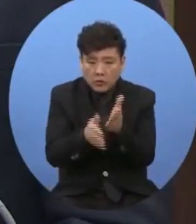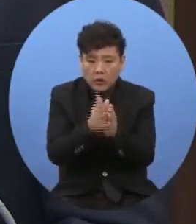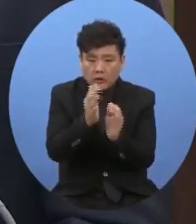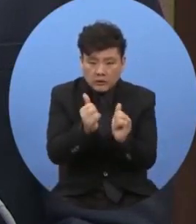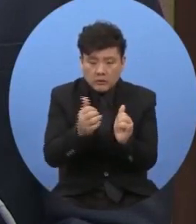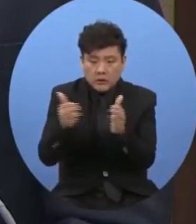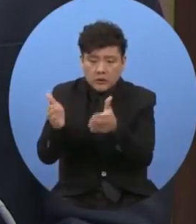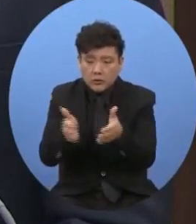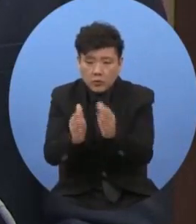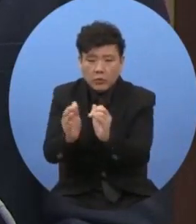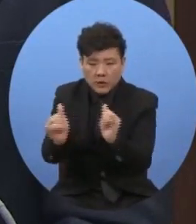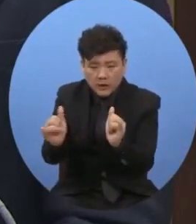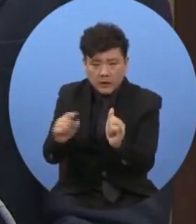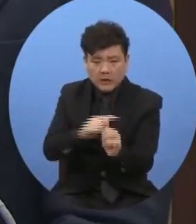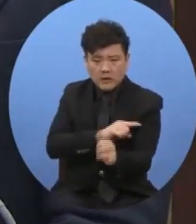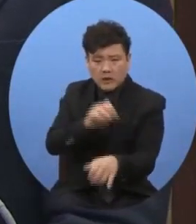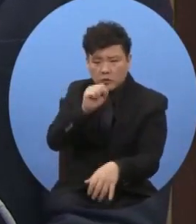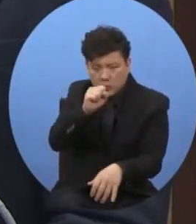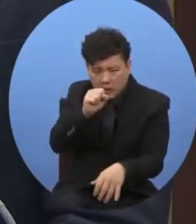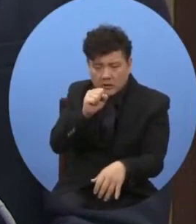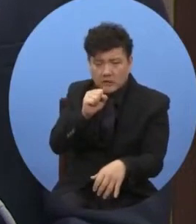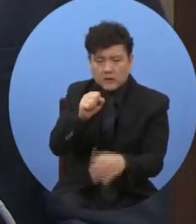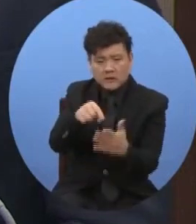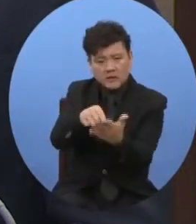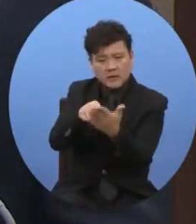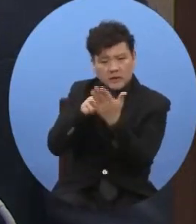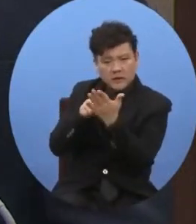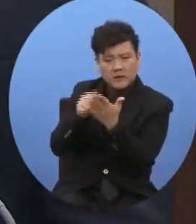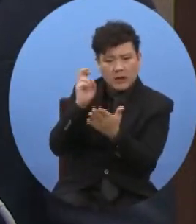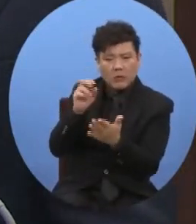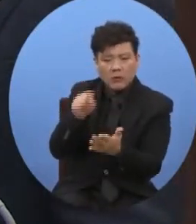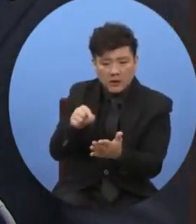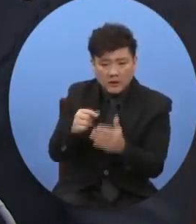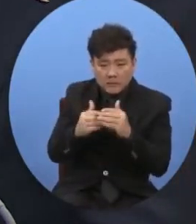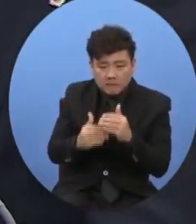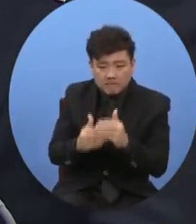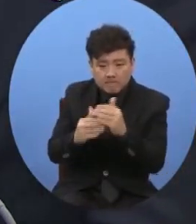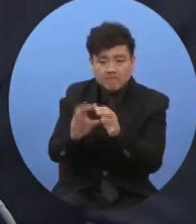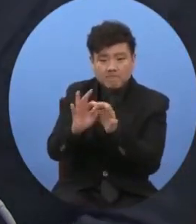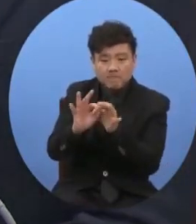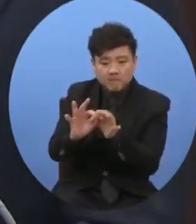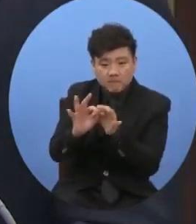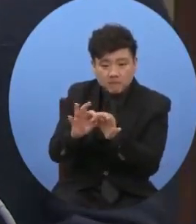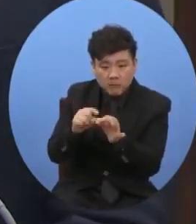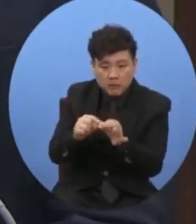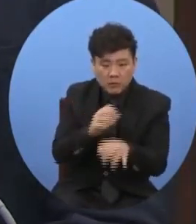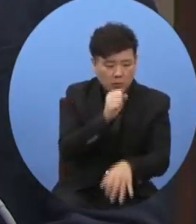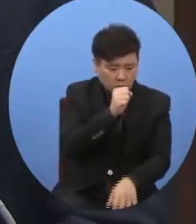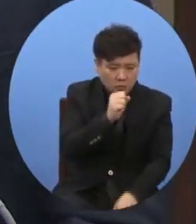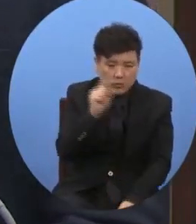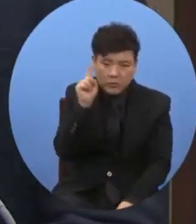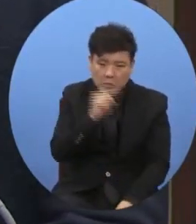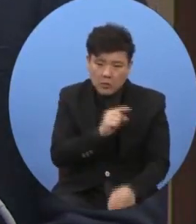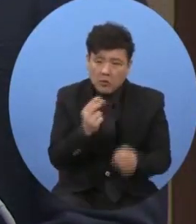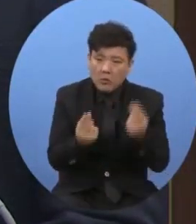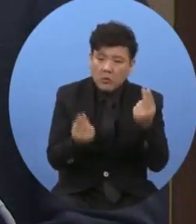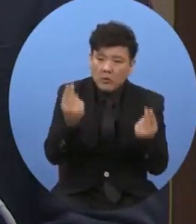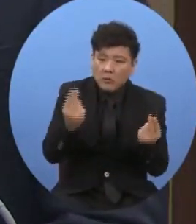도민들이 가장 선호하는 제도인지도 드러날 거고요. 그렇게 되면 이제 그런 과정을 통해서 아마 장단점도 비교가 될